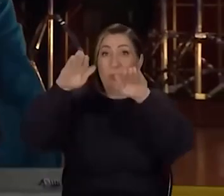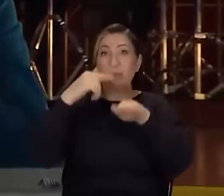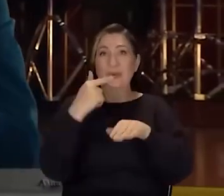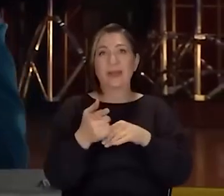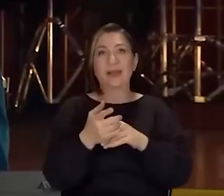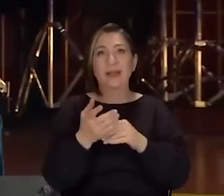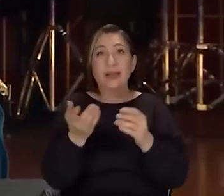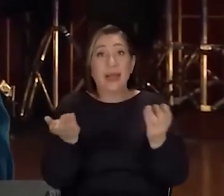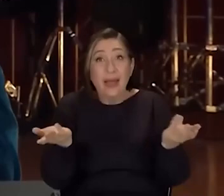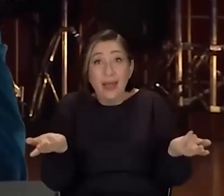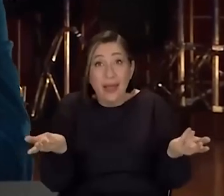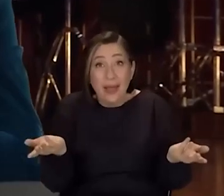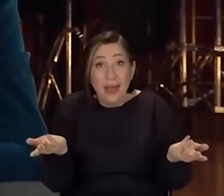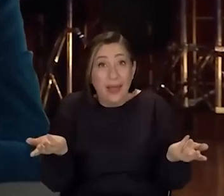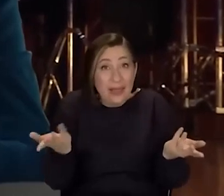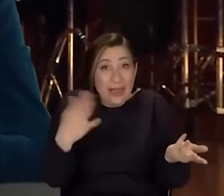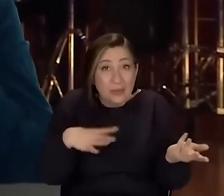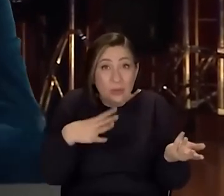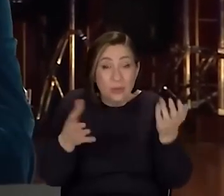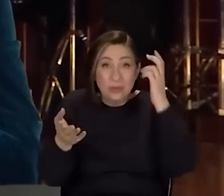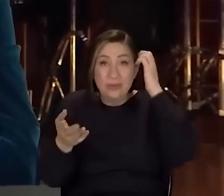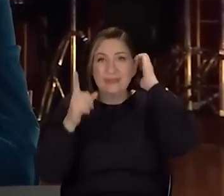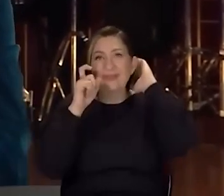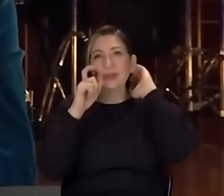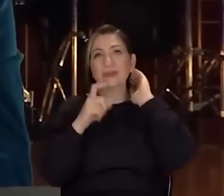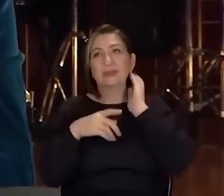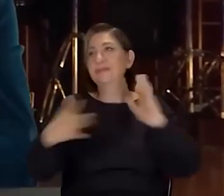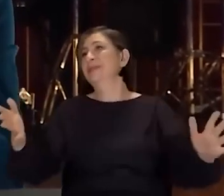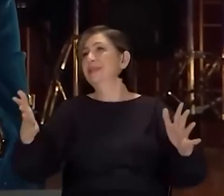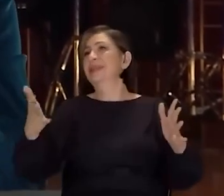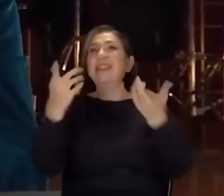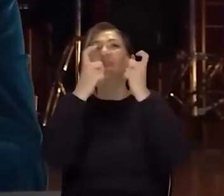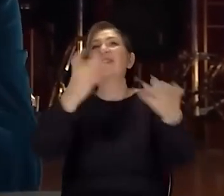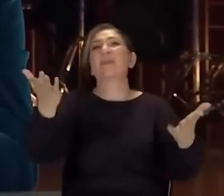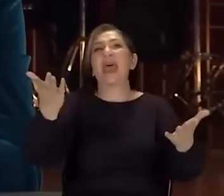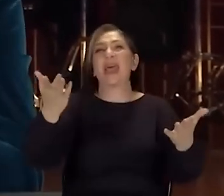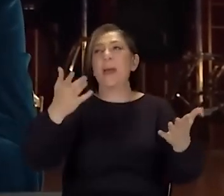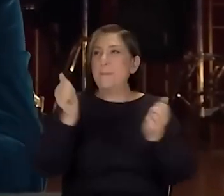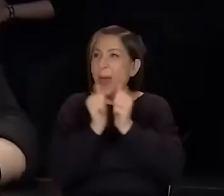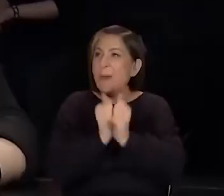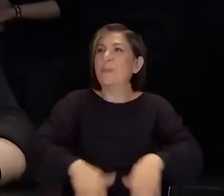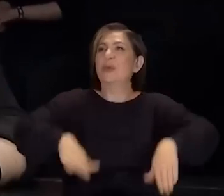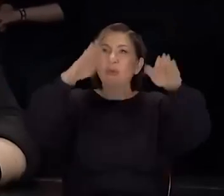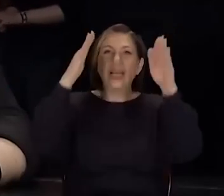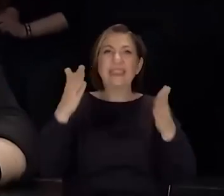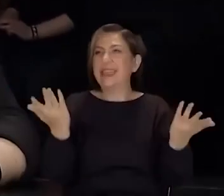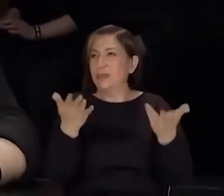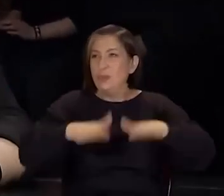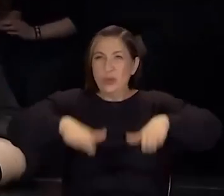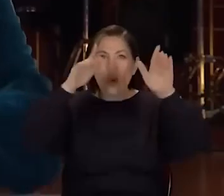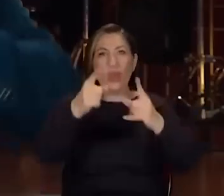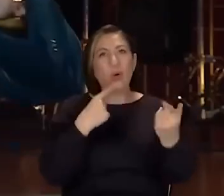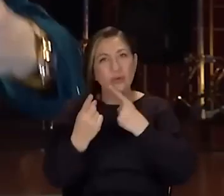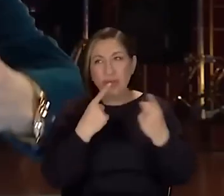Ben de diyor nani ne istiyorsun? Bir fotoğraf. Lan niye fotoğraf çekiyorsun? Beraber büyüdüysek nasıl büyüdük